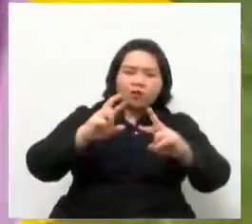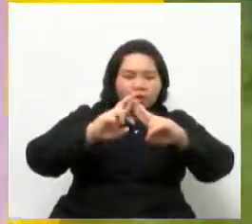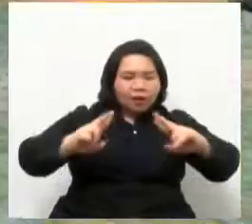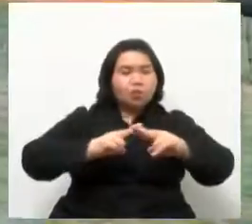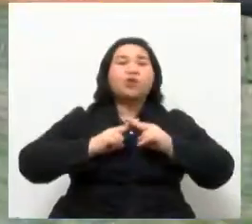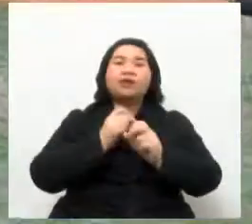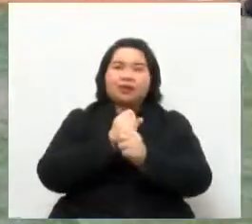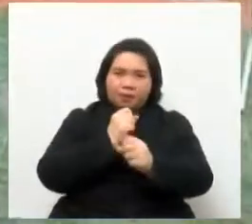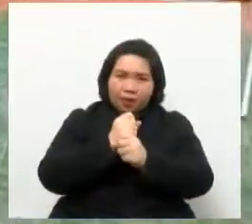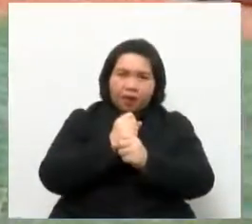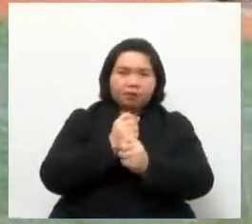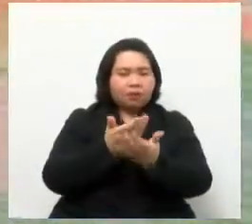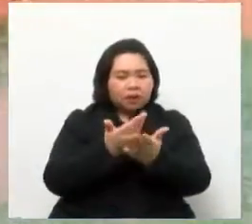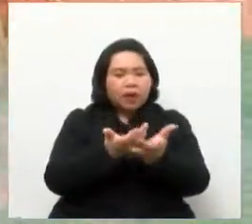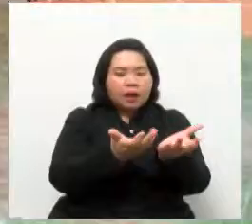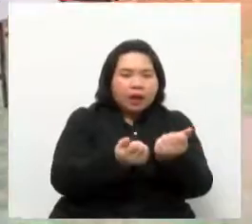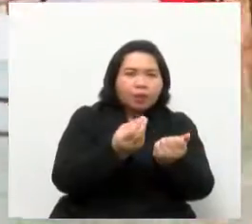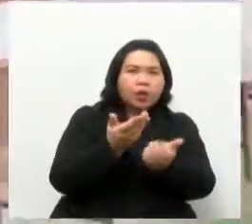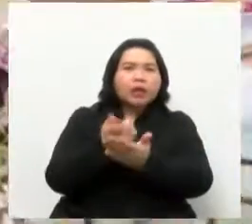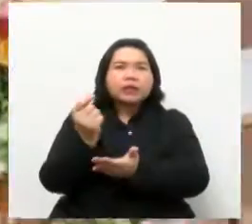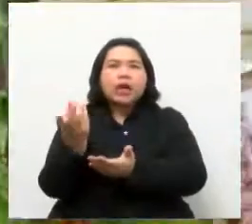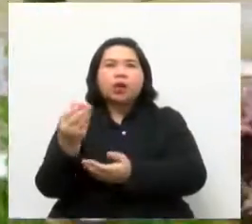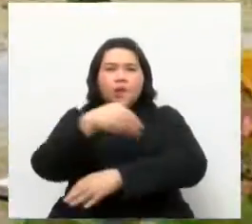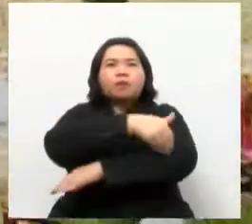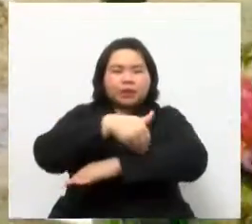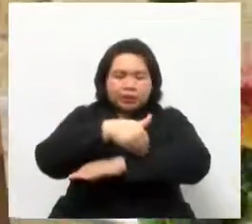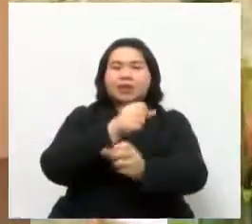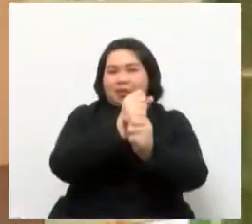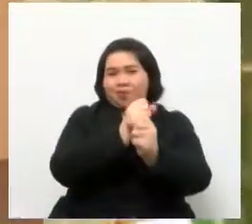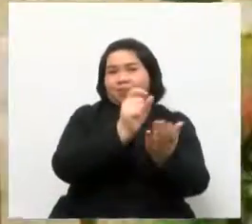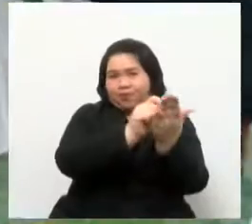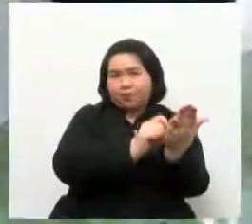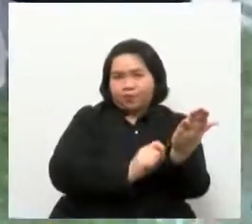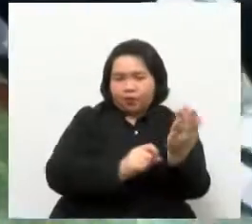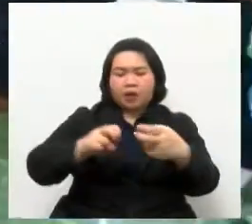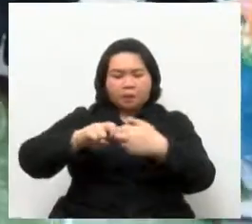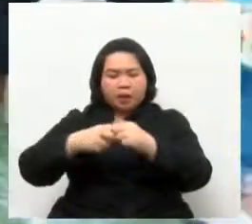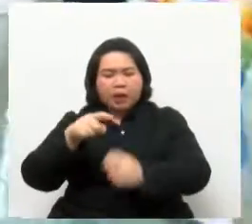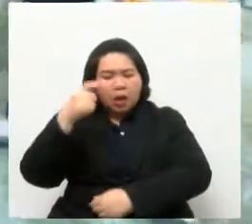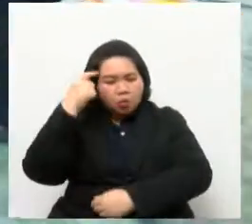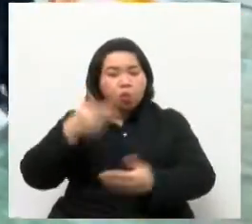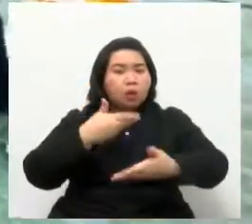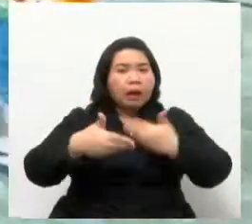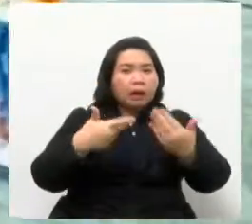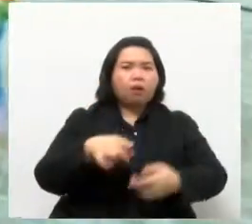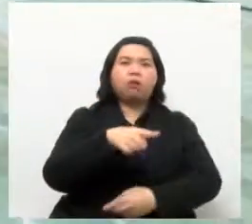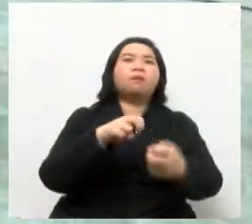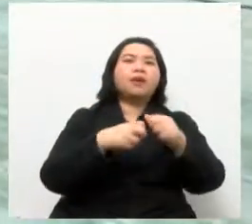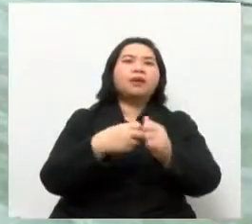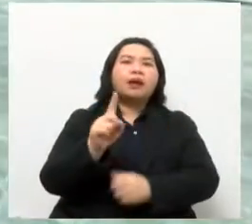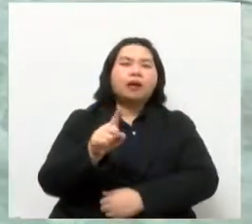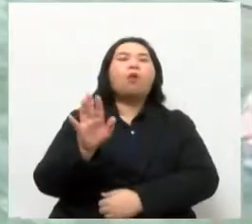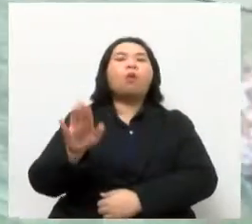ฝึกการทำบัญชีรายรับรายจ่ายเรียนรู้การแก้ไขปัญหาที่เกิดจากการขายสินค้าทำ